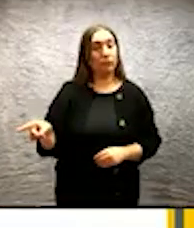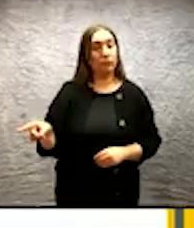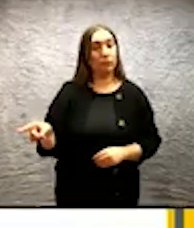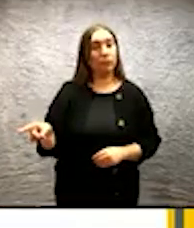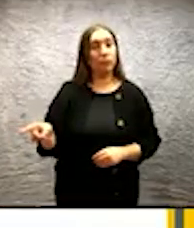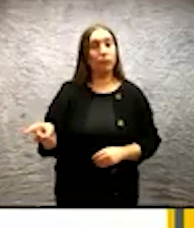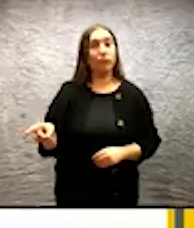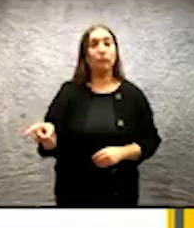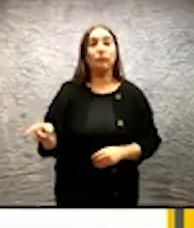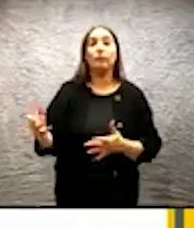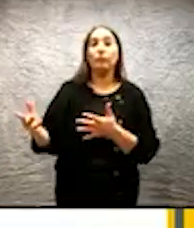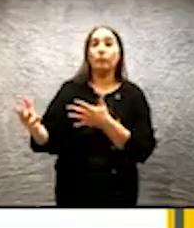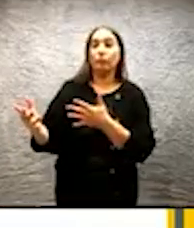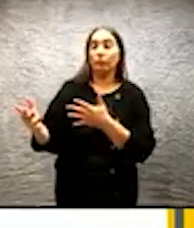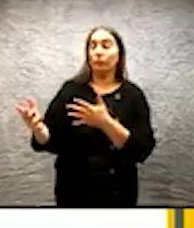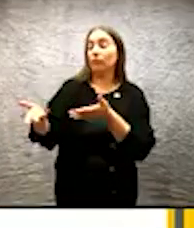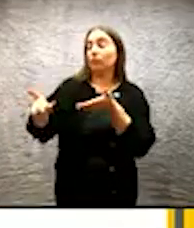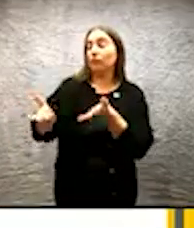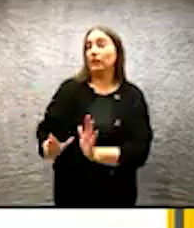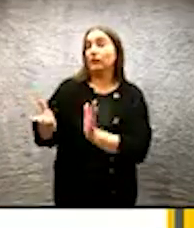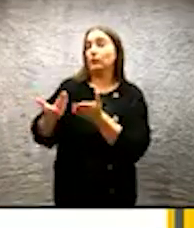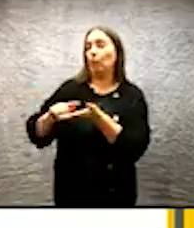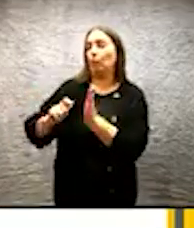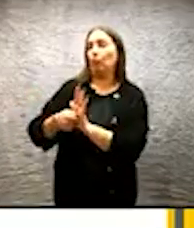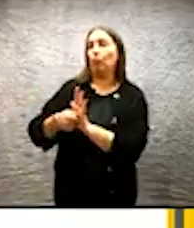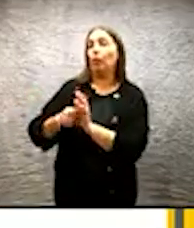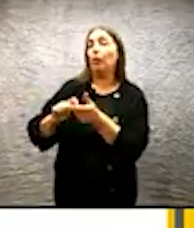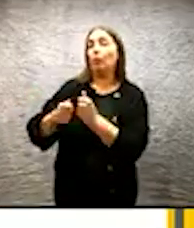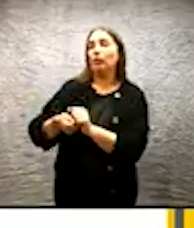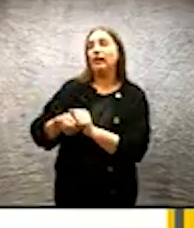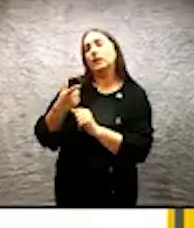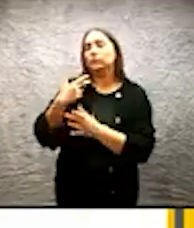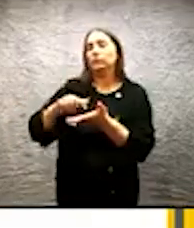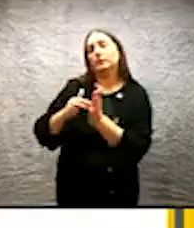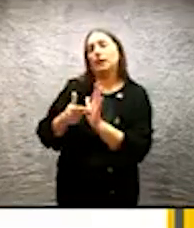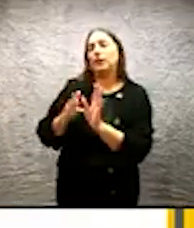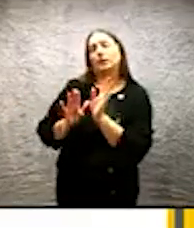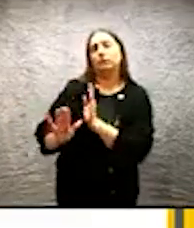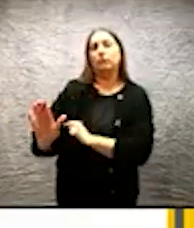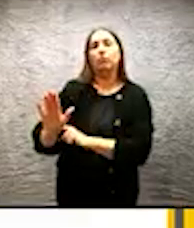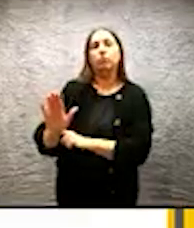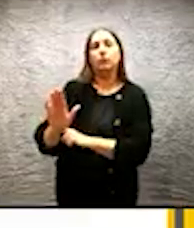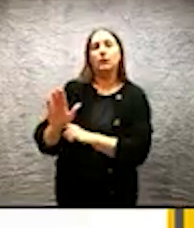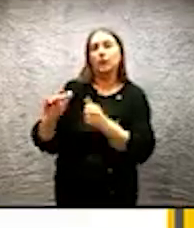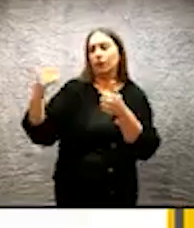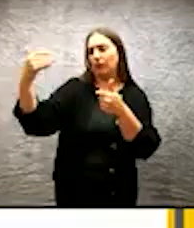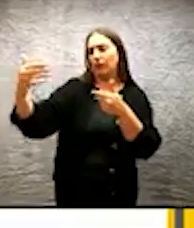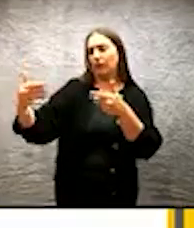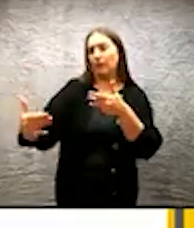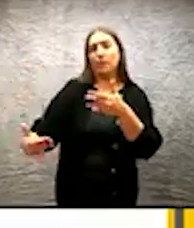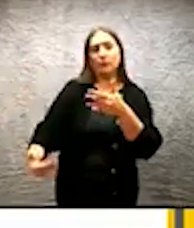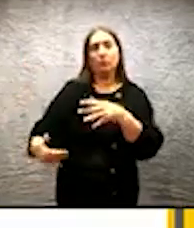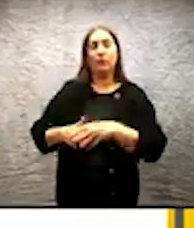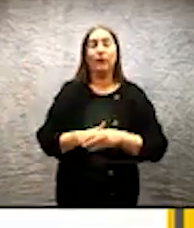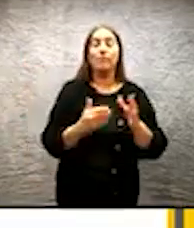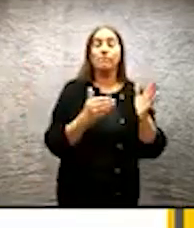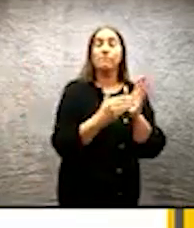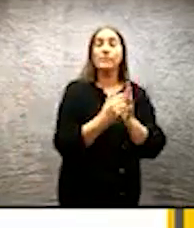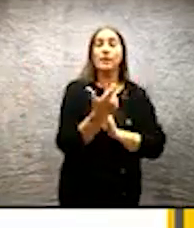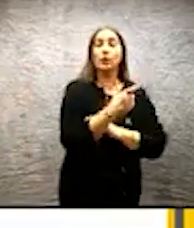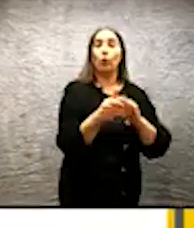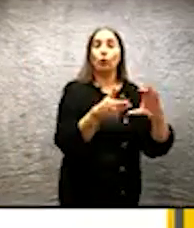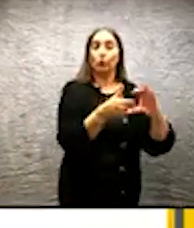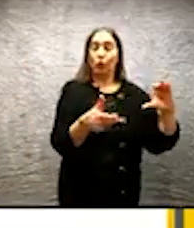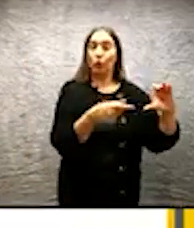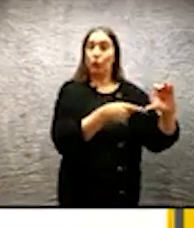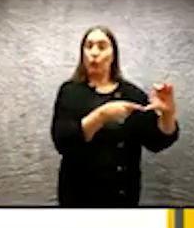toutes les écritures de cette décision modificative sont des écritures techniques, hein, puisqu'il s'agit donc, les 1 200 €,